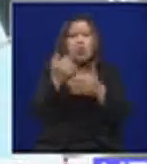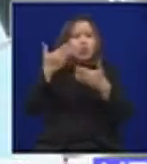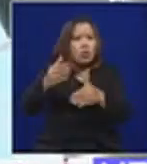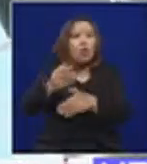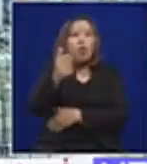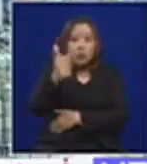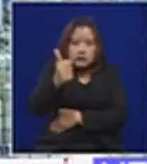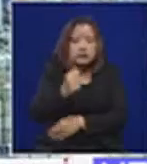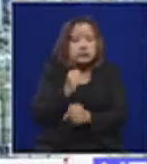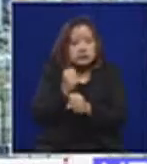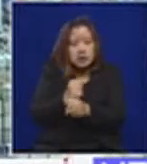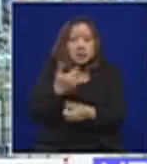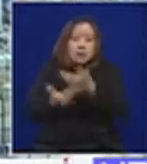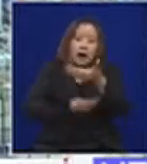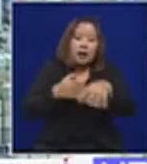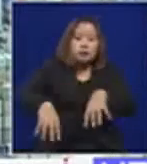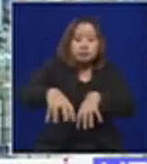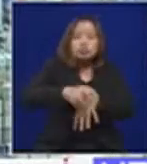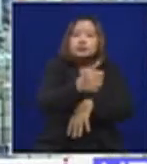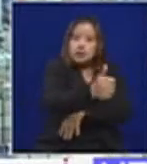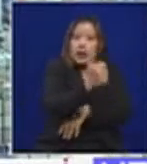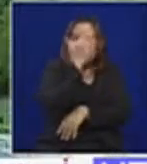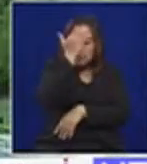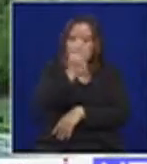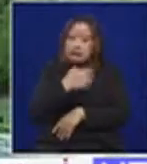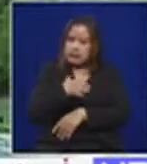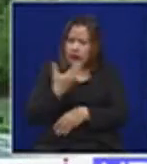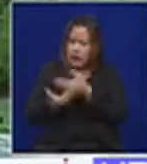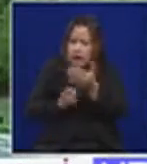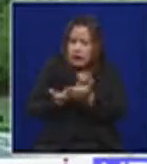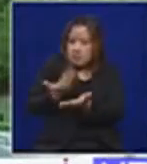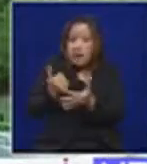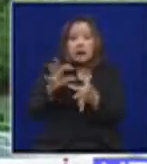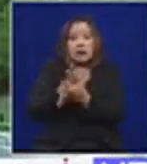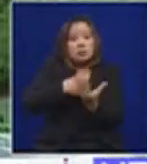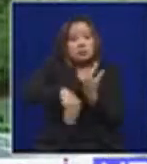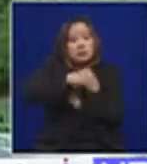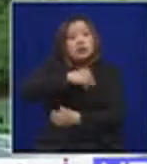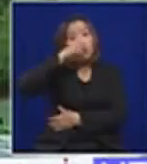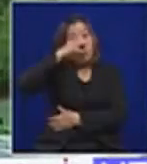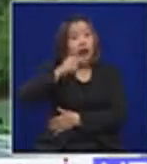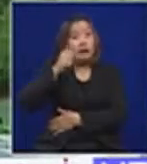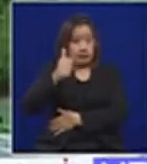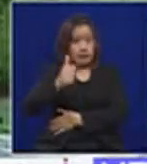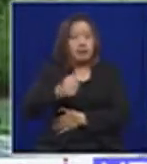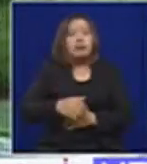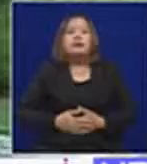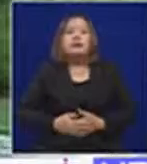และเจาะตลาดหัวเมืองในแต่ละประเทศคู่ค้าเพื่อสร้างมูลค่าเพิ่มทางเศรษฐกิจให้กับประเทศ